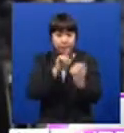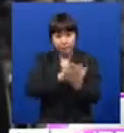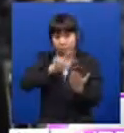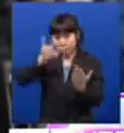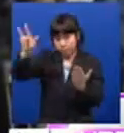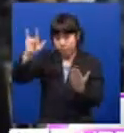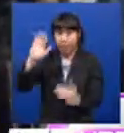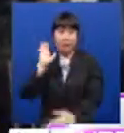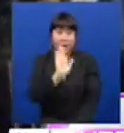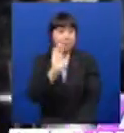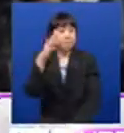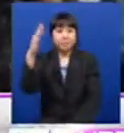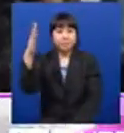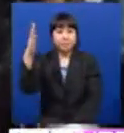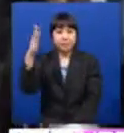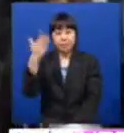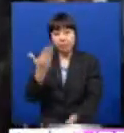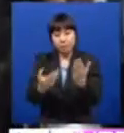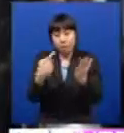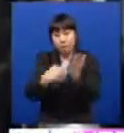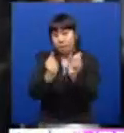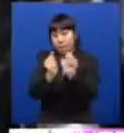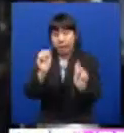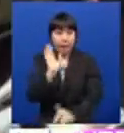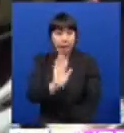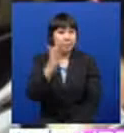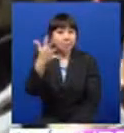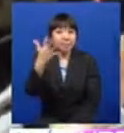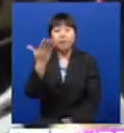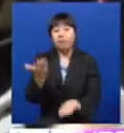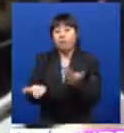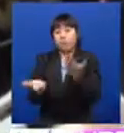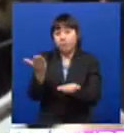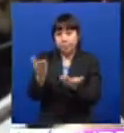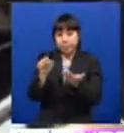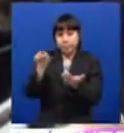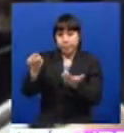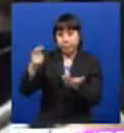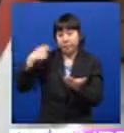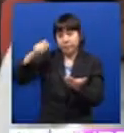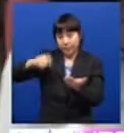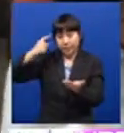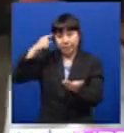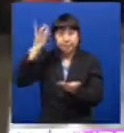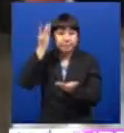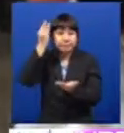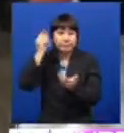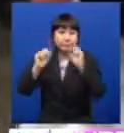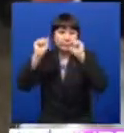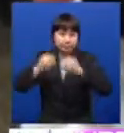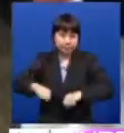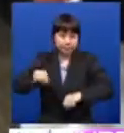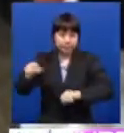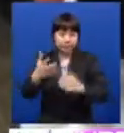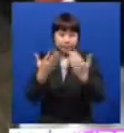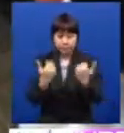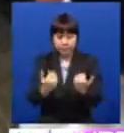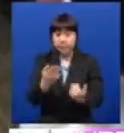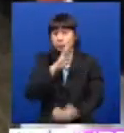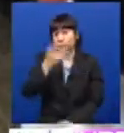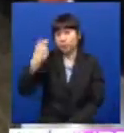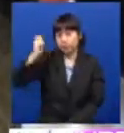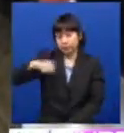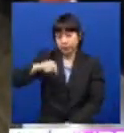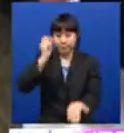นอกประเทศหรือคัดค้านการขอประกันตัวขอให้เป็นดุลยดุลยพินิจของศาลซึ่งขั้นตอนจากนี้เมื่อศาลประทับ